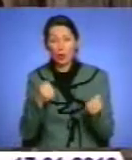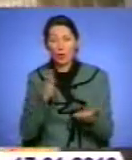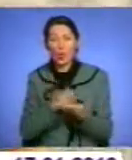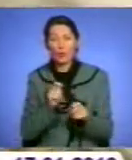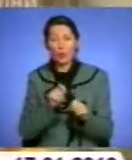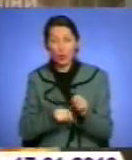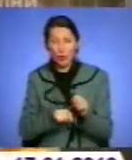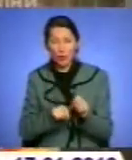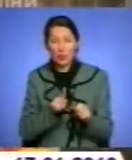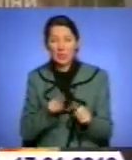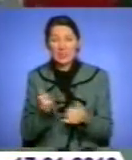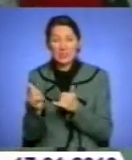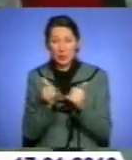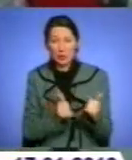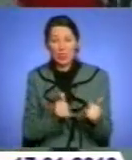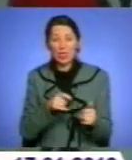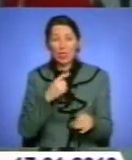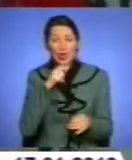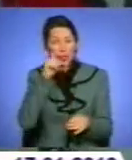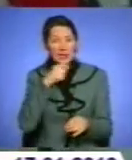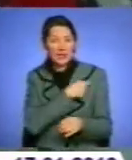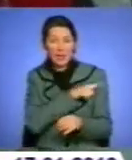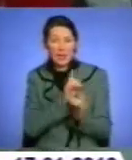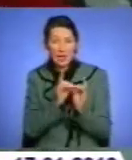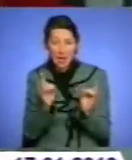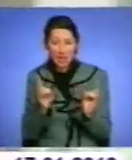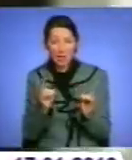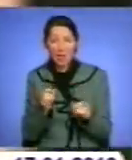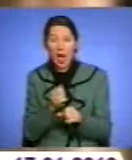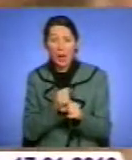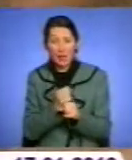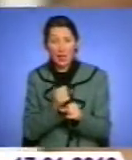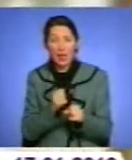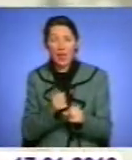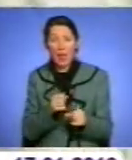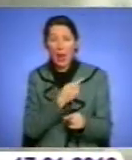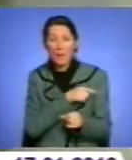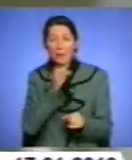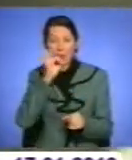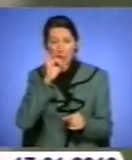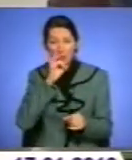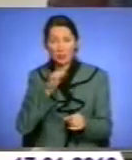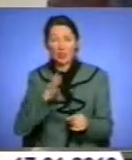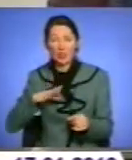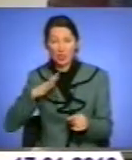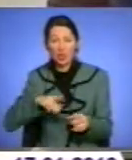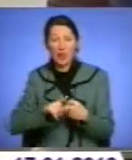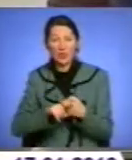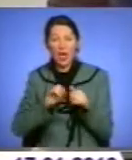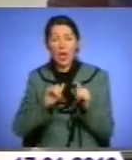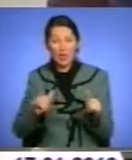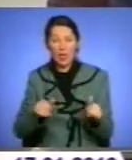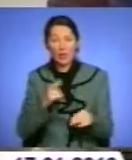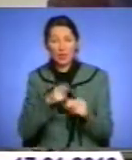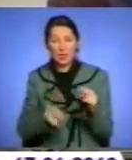українські лікарні та аптеки медпрепаратами. Як відомо, фахівці чекають на епідемію в Україні наприкінці січня. Медики